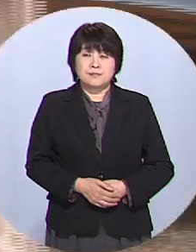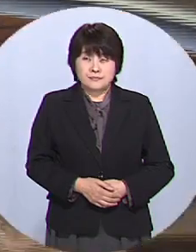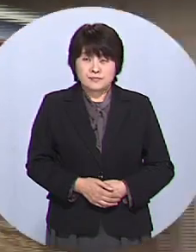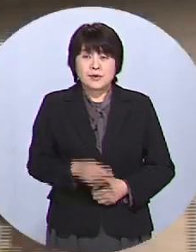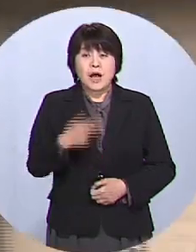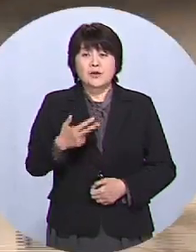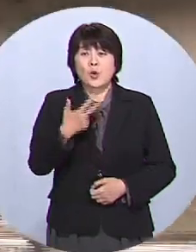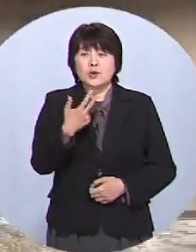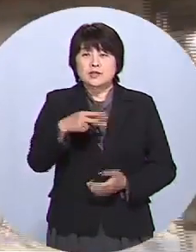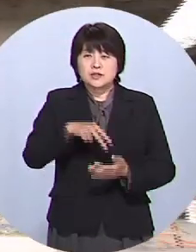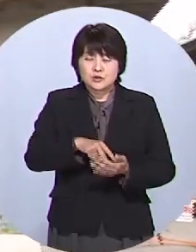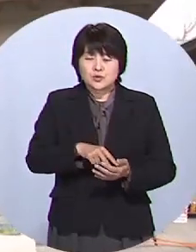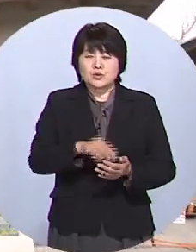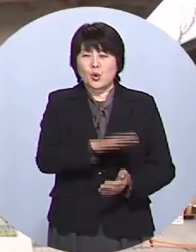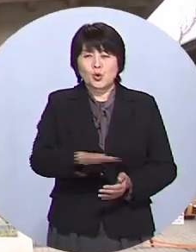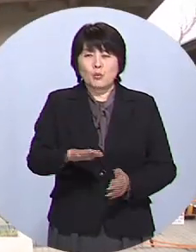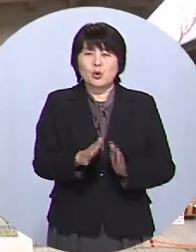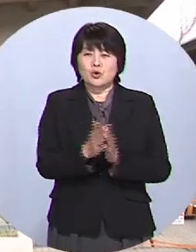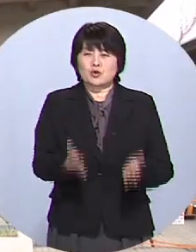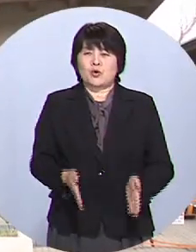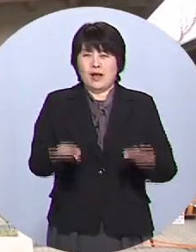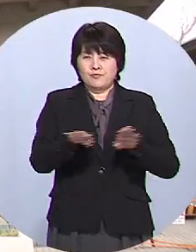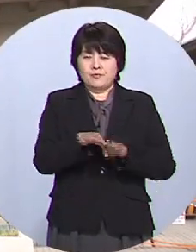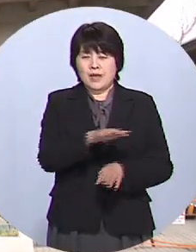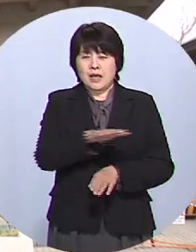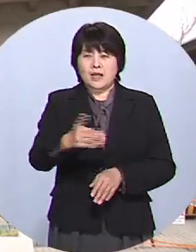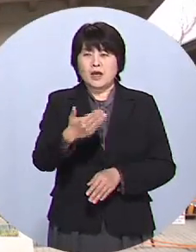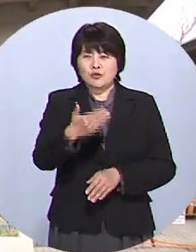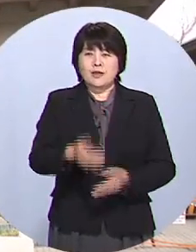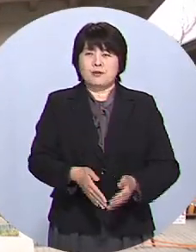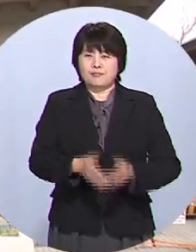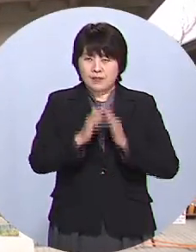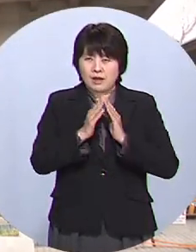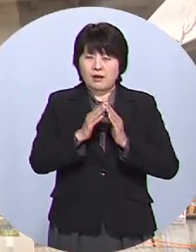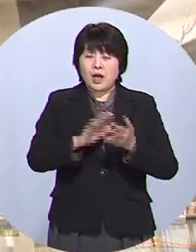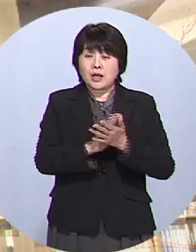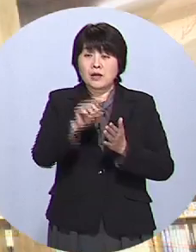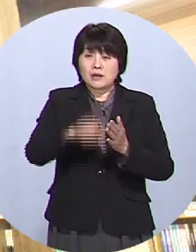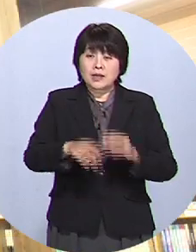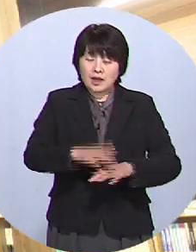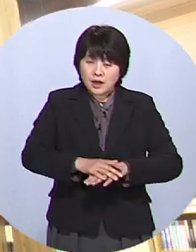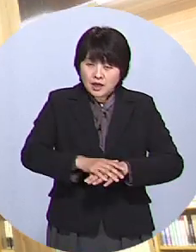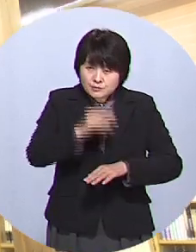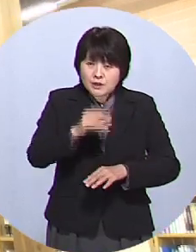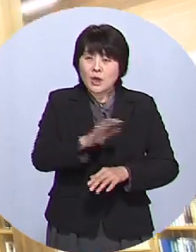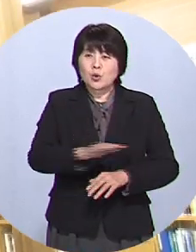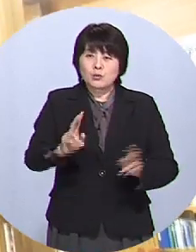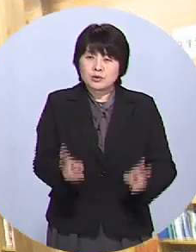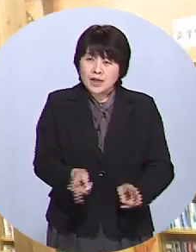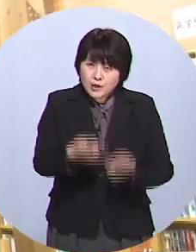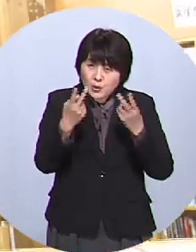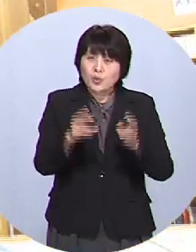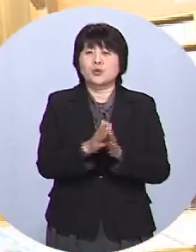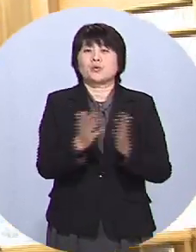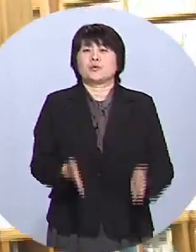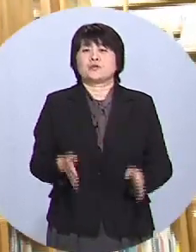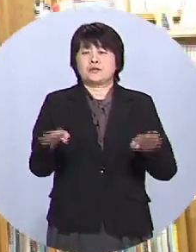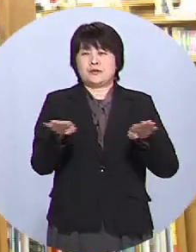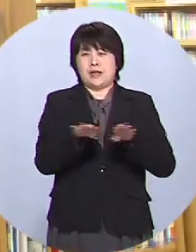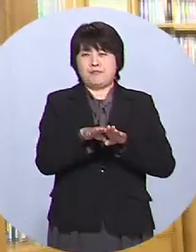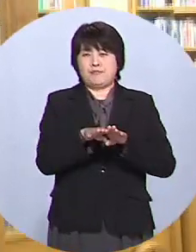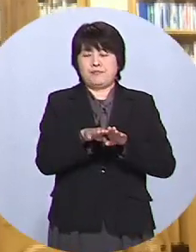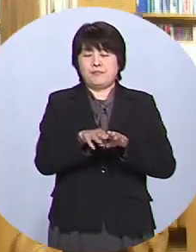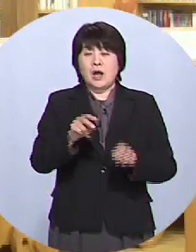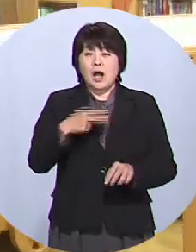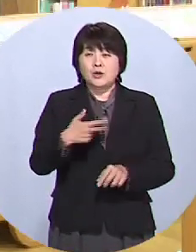飯能市立子ども図書館は平成9年にできた県内初の子ども専用の図書館なんです。飯能